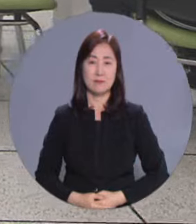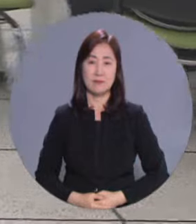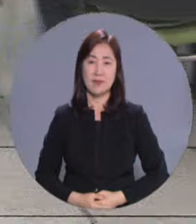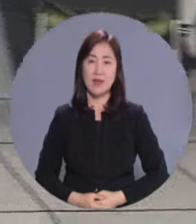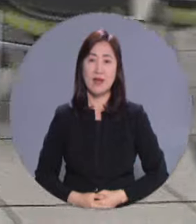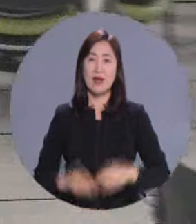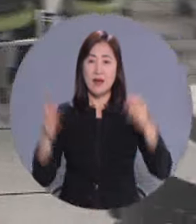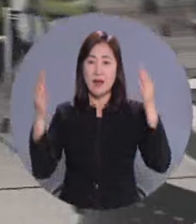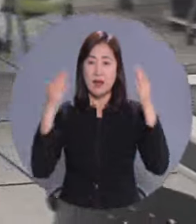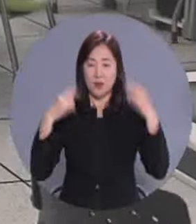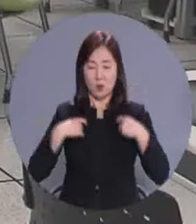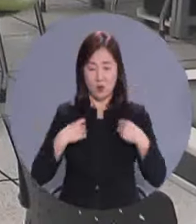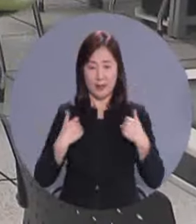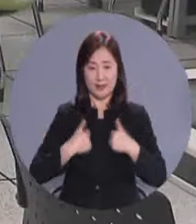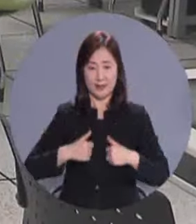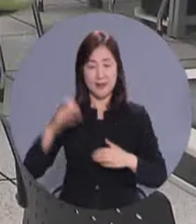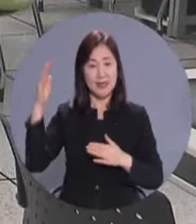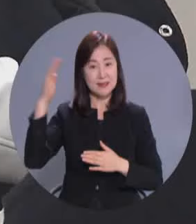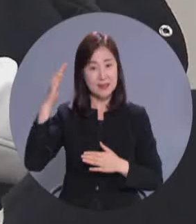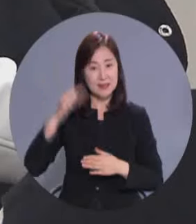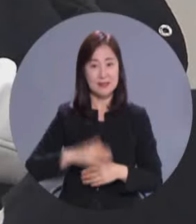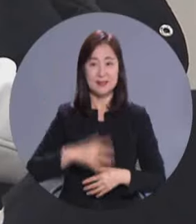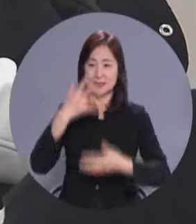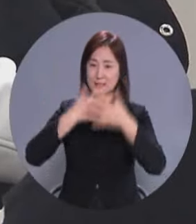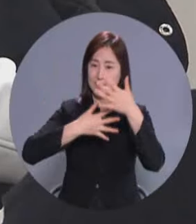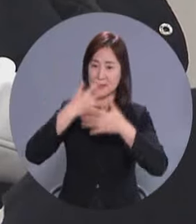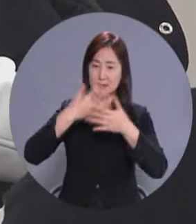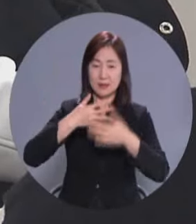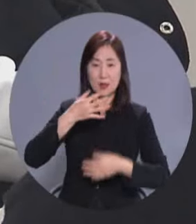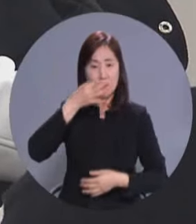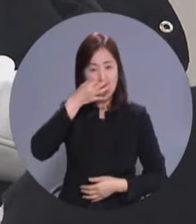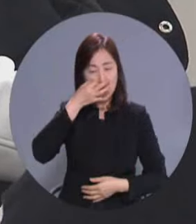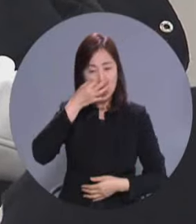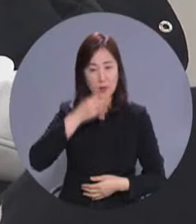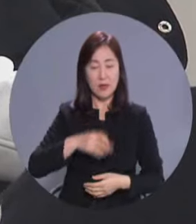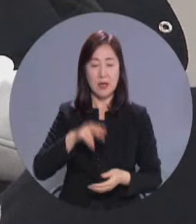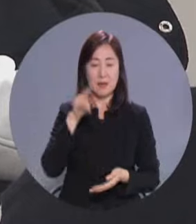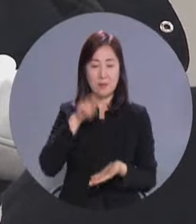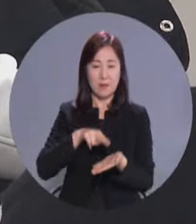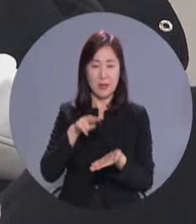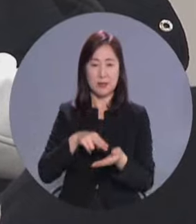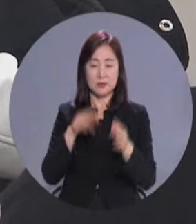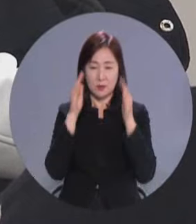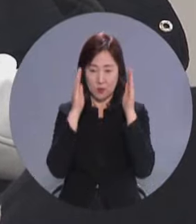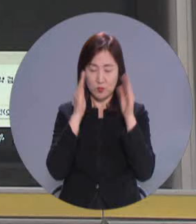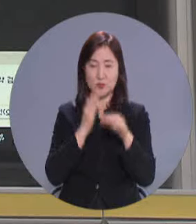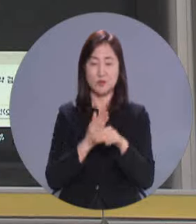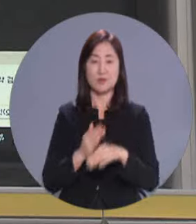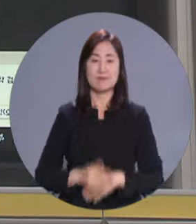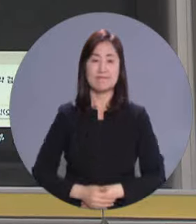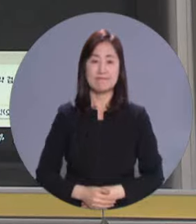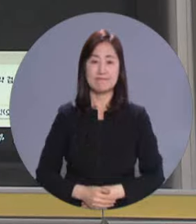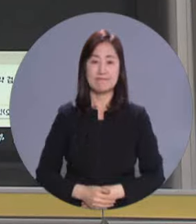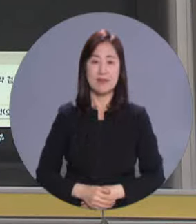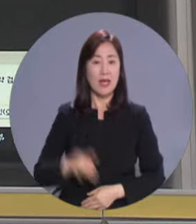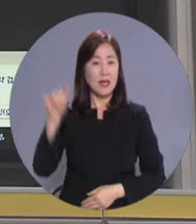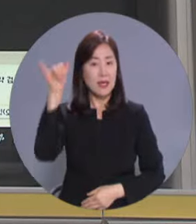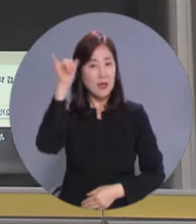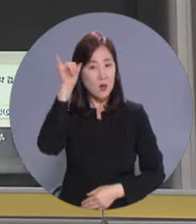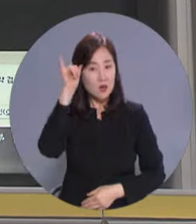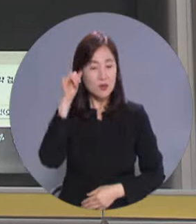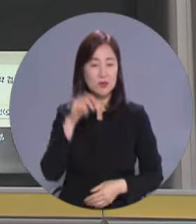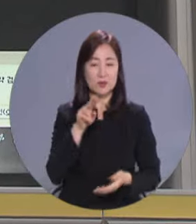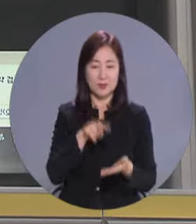학교 점퍼를 입은 학생들이 스크린 위에 펼쳐진 바둑 기보를 골똘이 바라봅니다 인공지능이 한